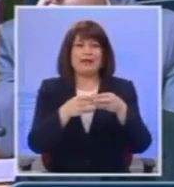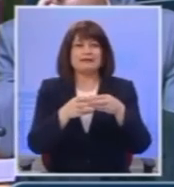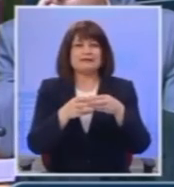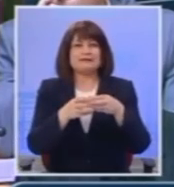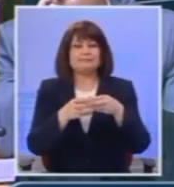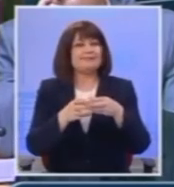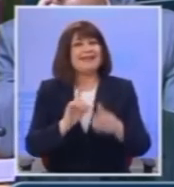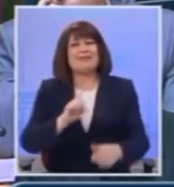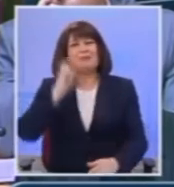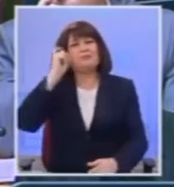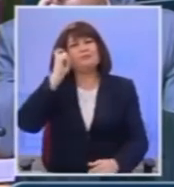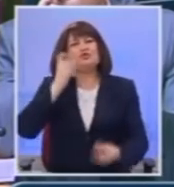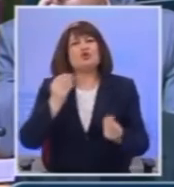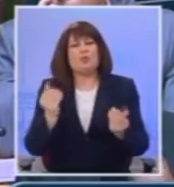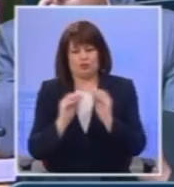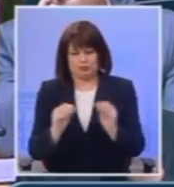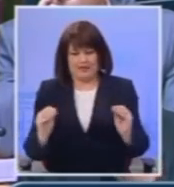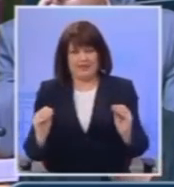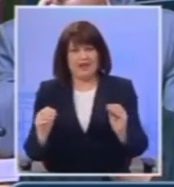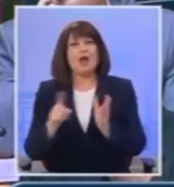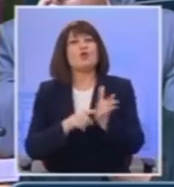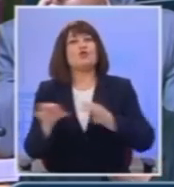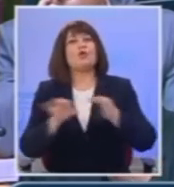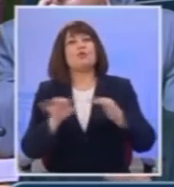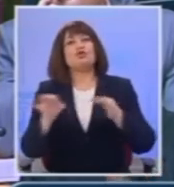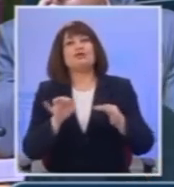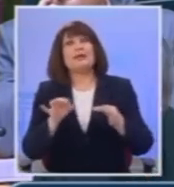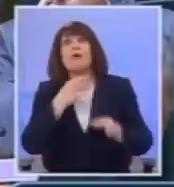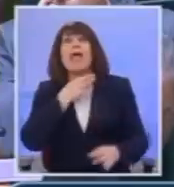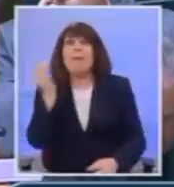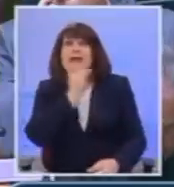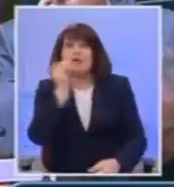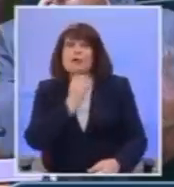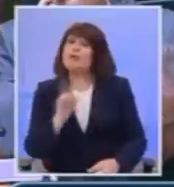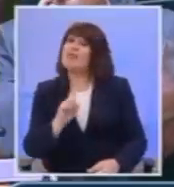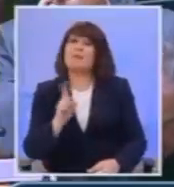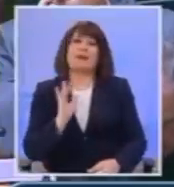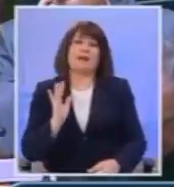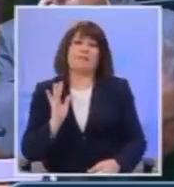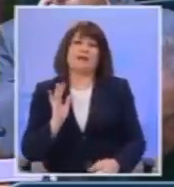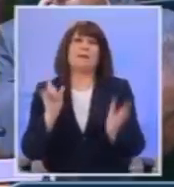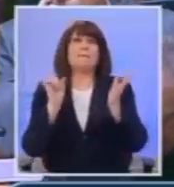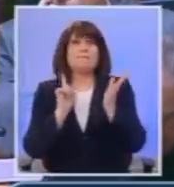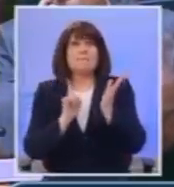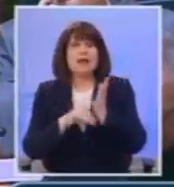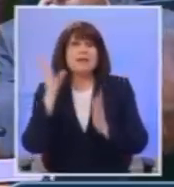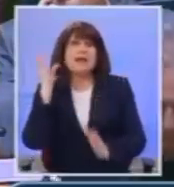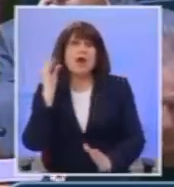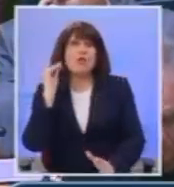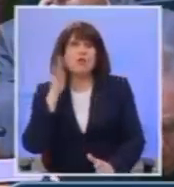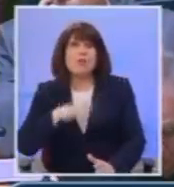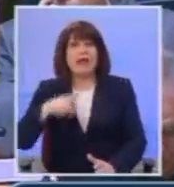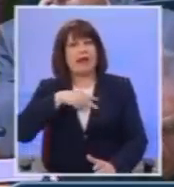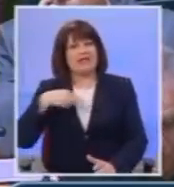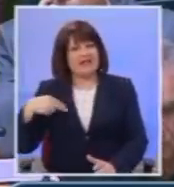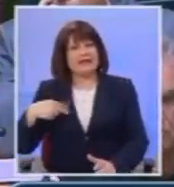τη λογική ότι στη παιδεία νομοθετούμε με διαδικασίες κατεπήγοντος. Θα πρέπει να ακούγονται. Θα πρέπει να ακούγονται οι